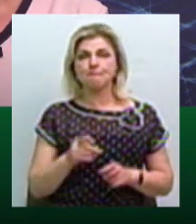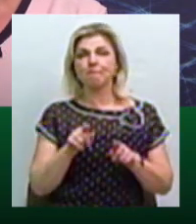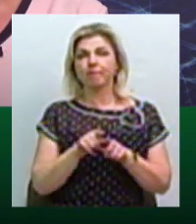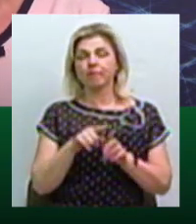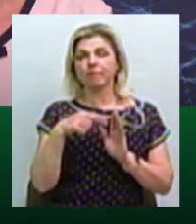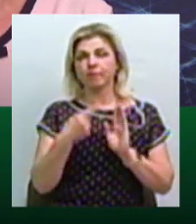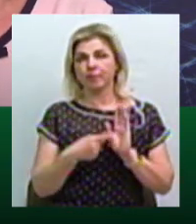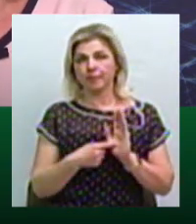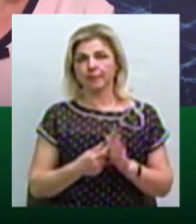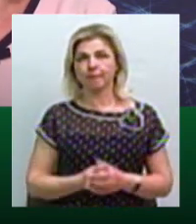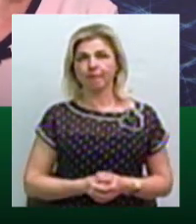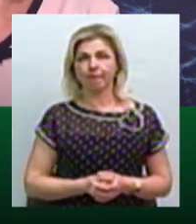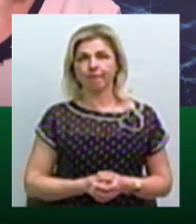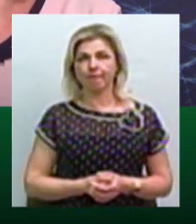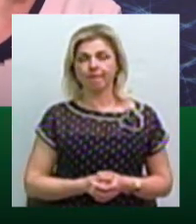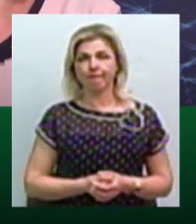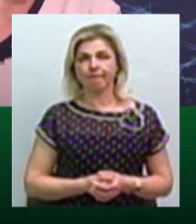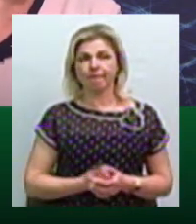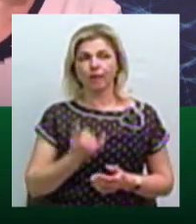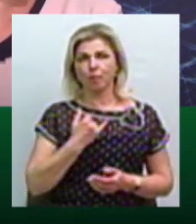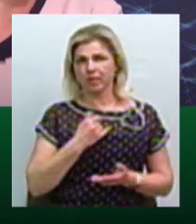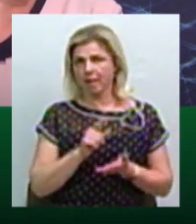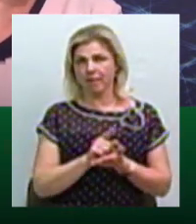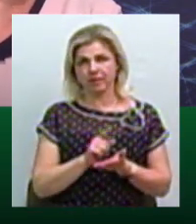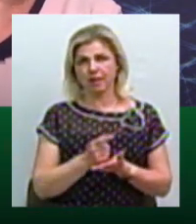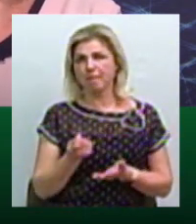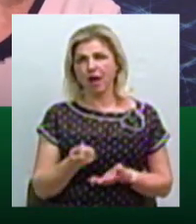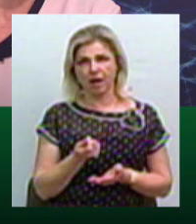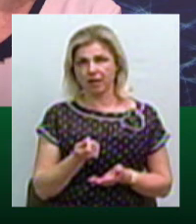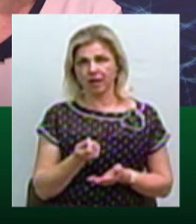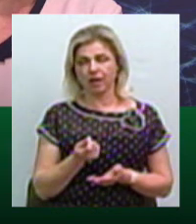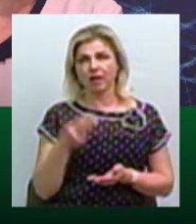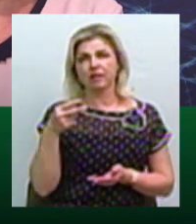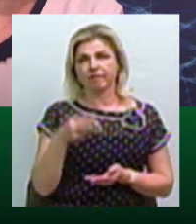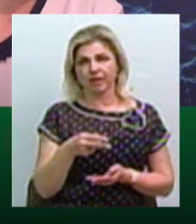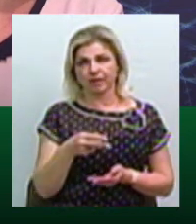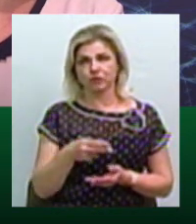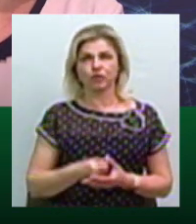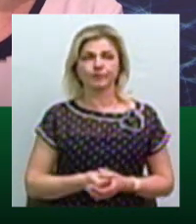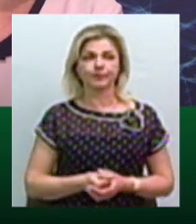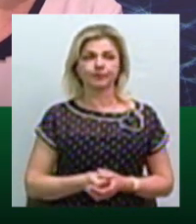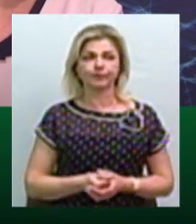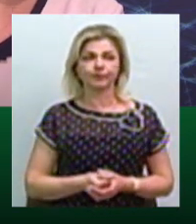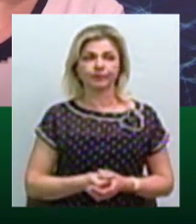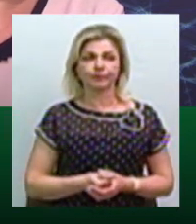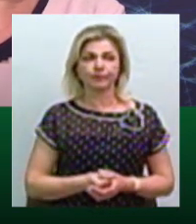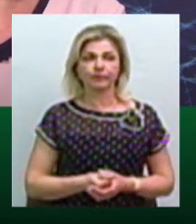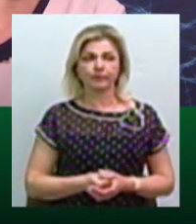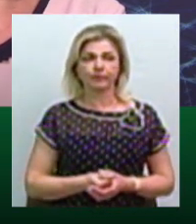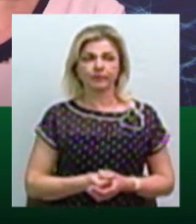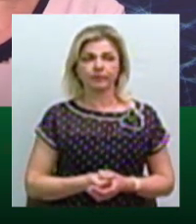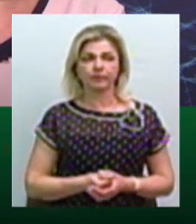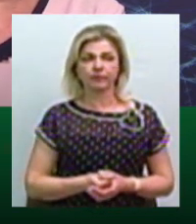вопрос. У меня пенсия маленькая, 2000, и зять